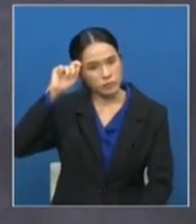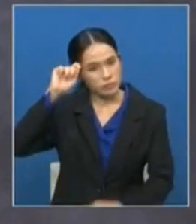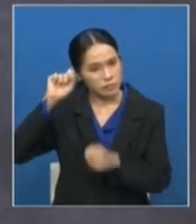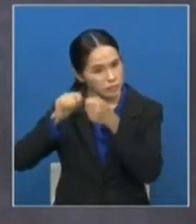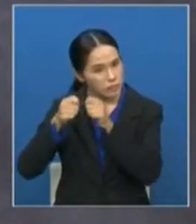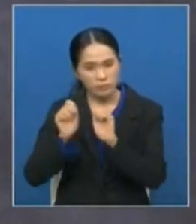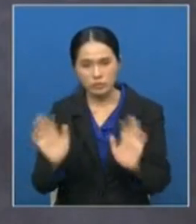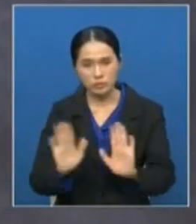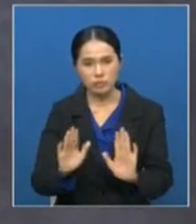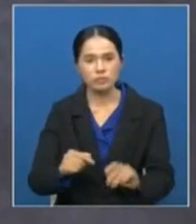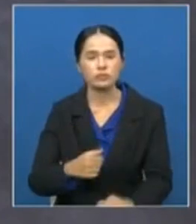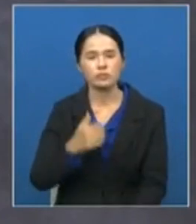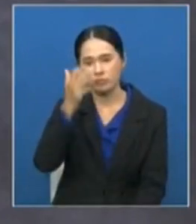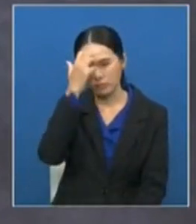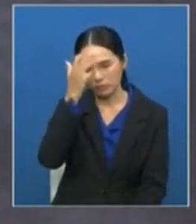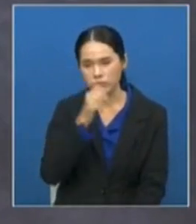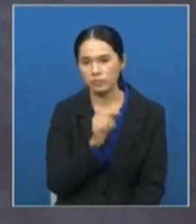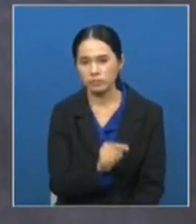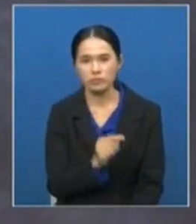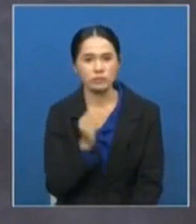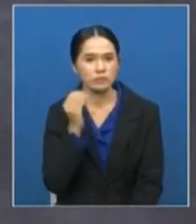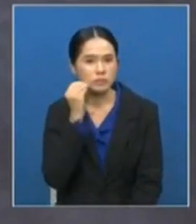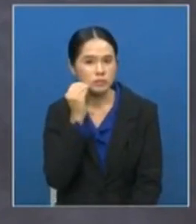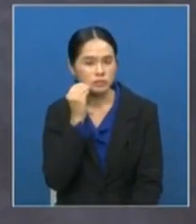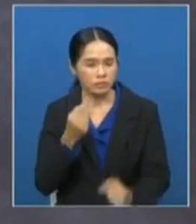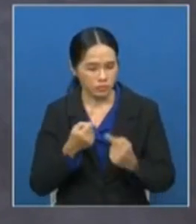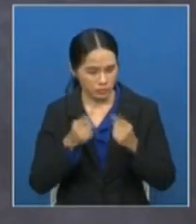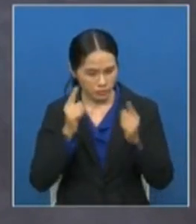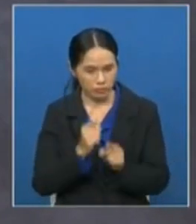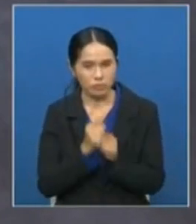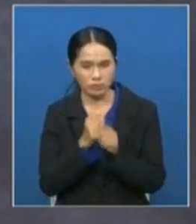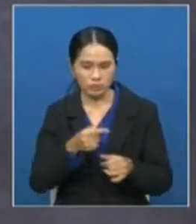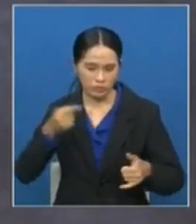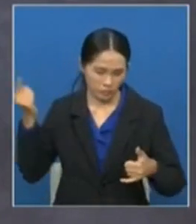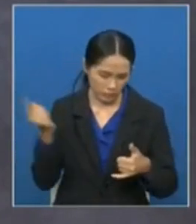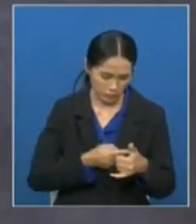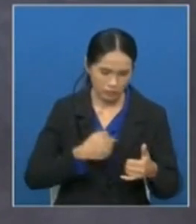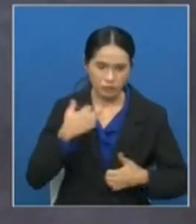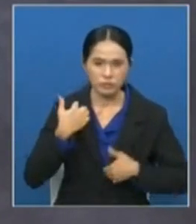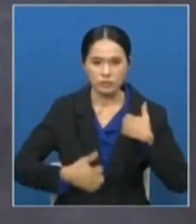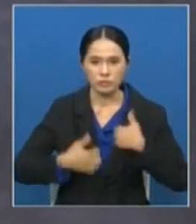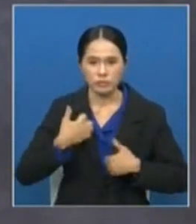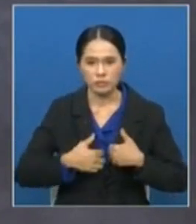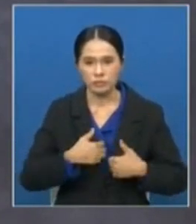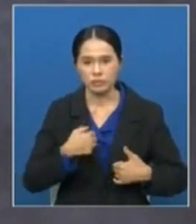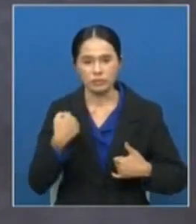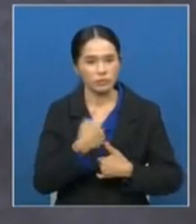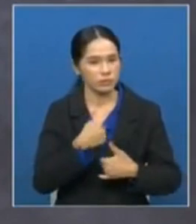แต่ว่าโมโหคู่อริอีกหมู่บ้านหนึ่งตามไปฟันไปอาละวาดทำร้ายร่างกายเข